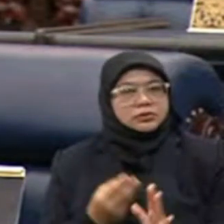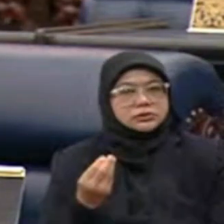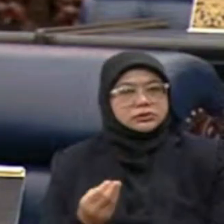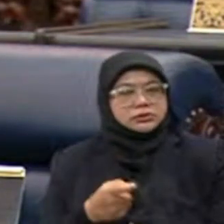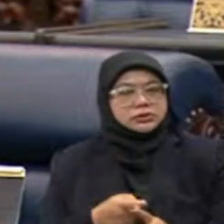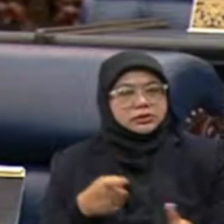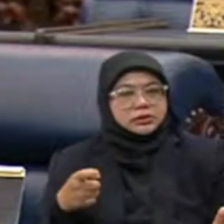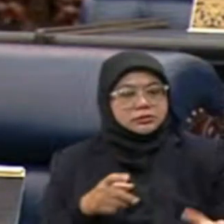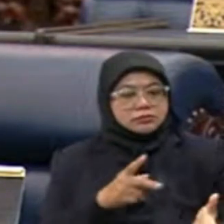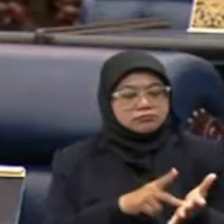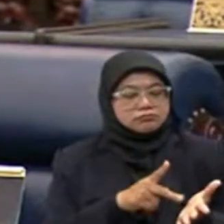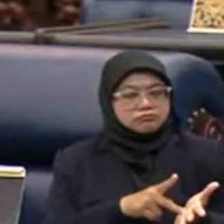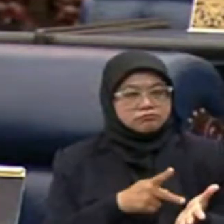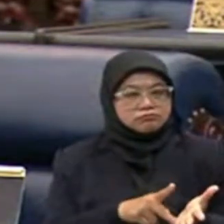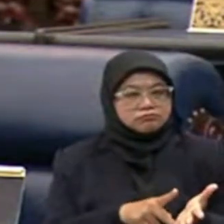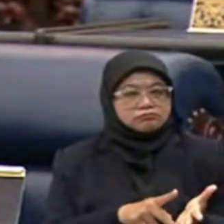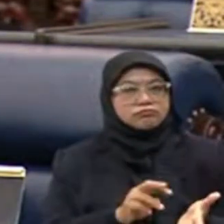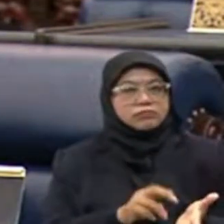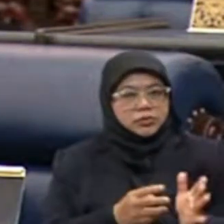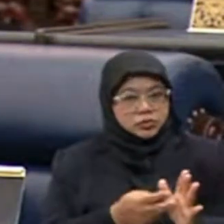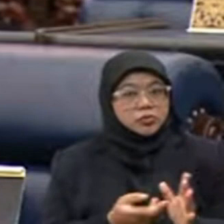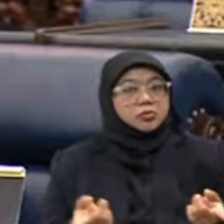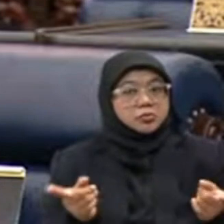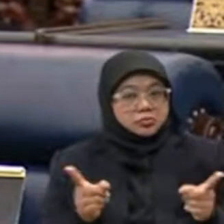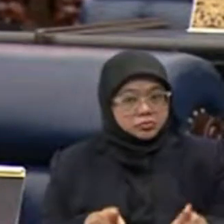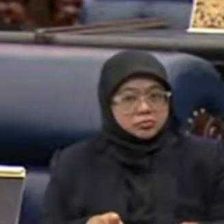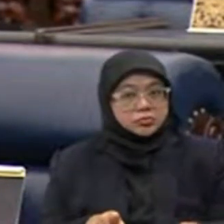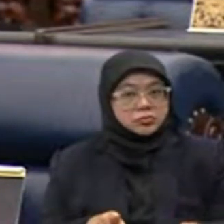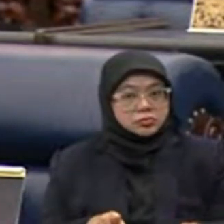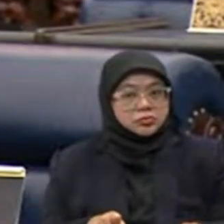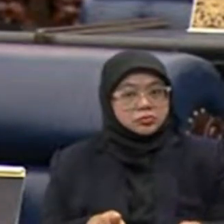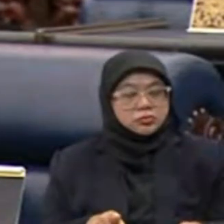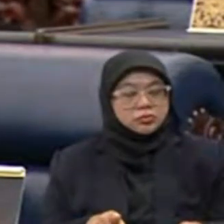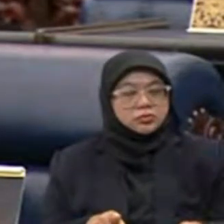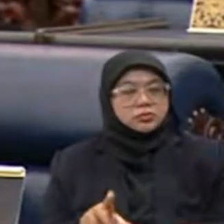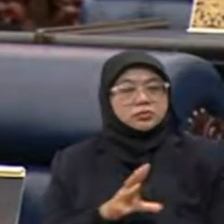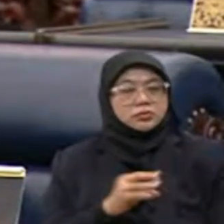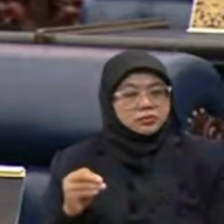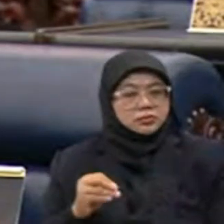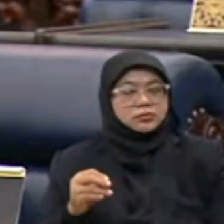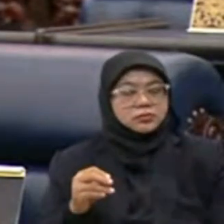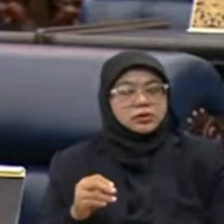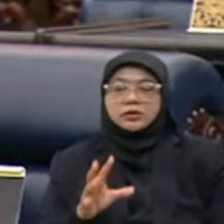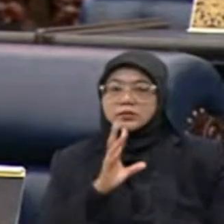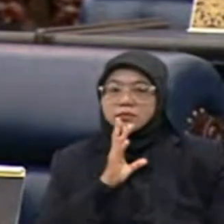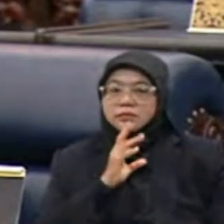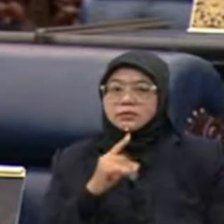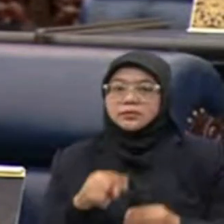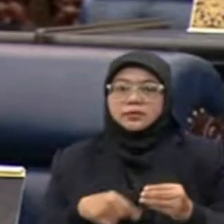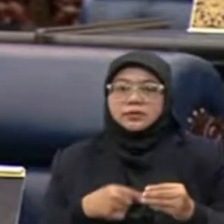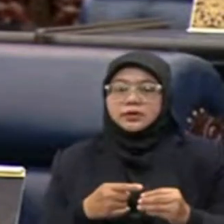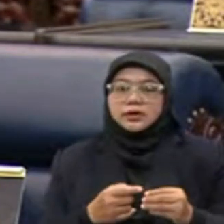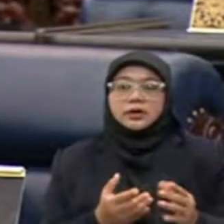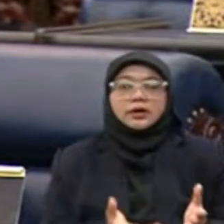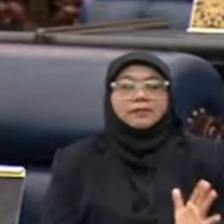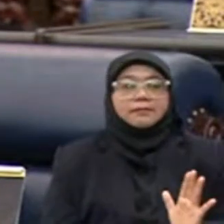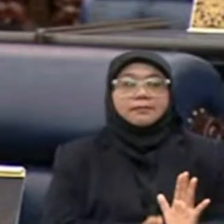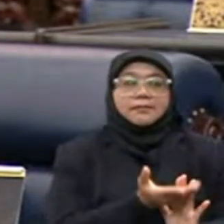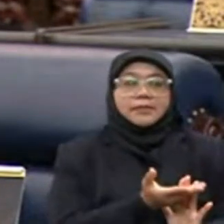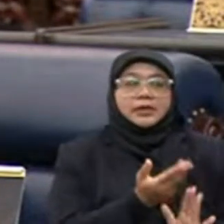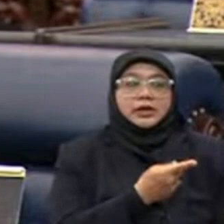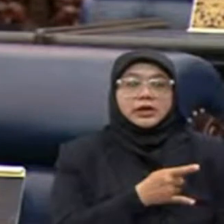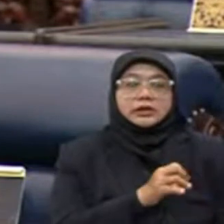peningkatan perbelanjaan kita akan mengalami situasi ini dana pastinya kita bercakap tentang peningkatan hasil ataupun